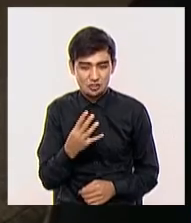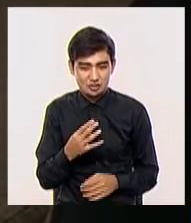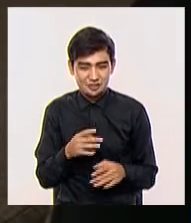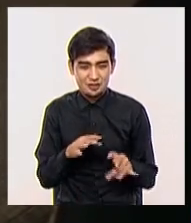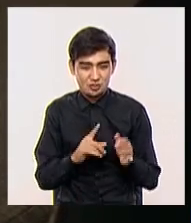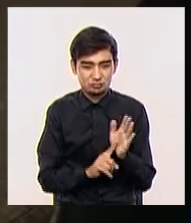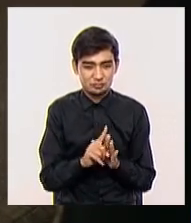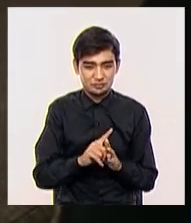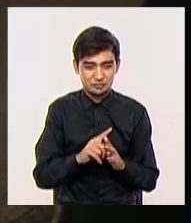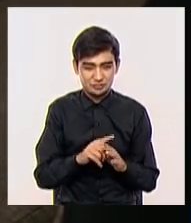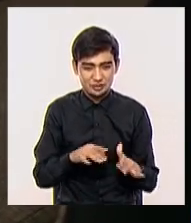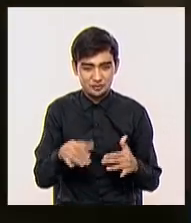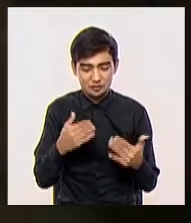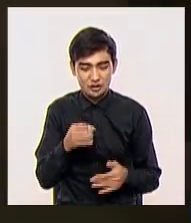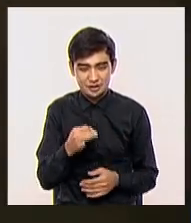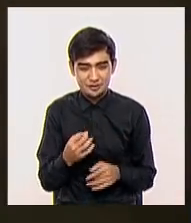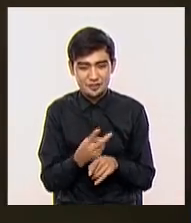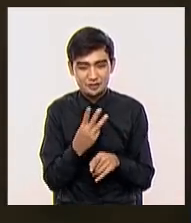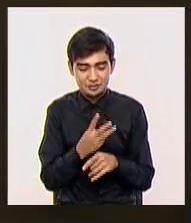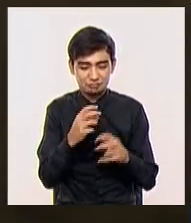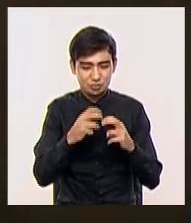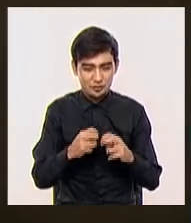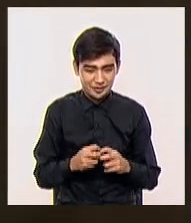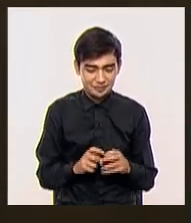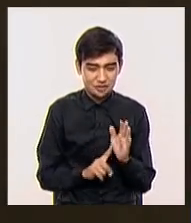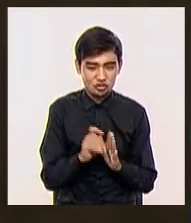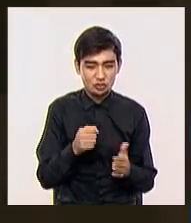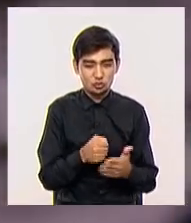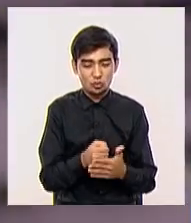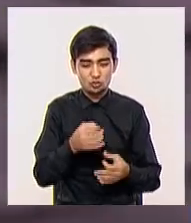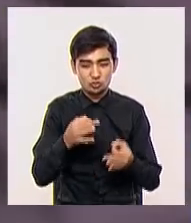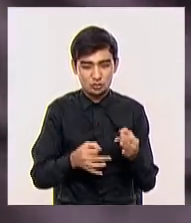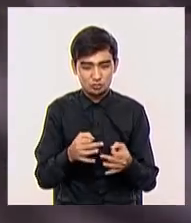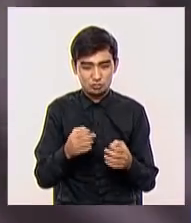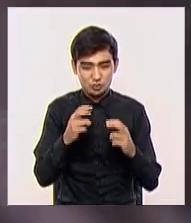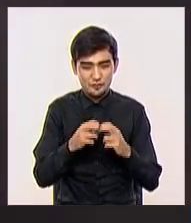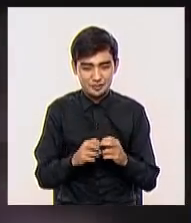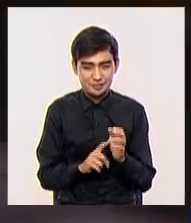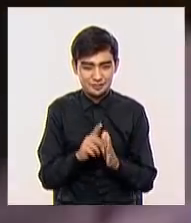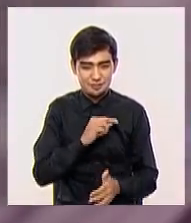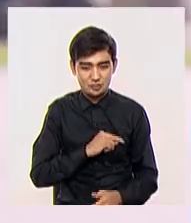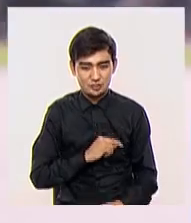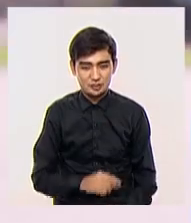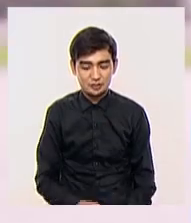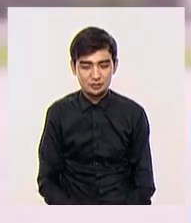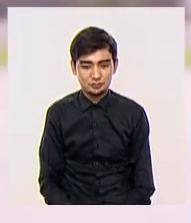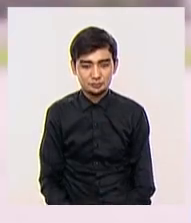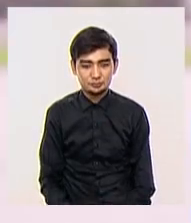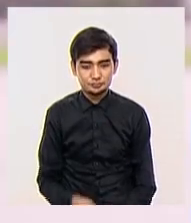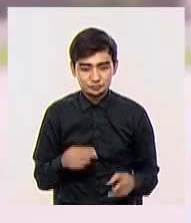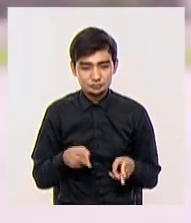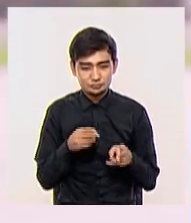іс қозғалғанын мәлімдеді. Қазір бірнеше сараптама тағайындалып, сотқа дейінгі тексеру жұмыстары жүріп жатыр екен. Қылмыстық